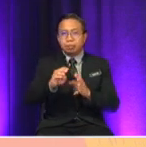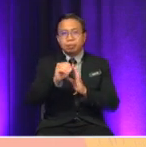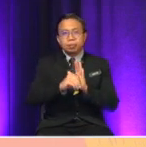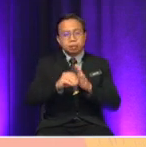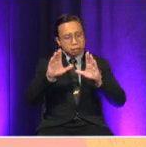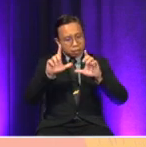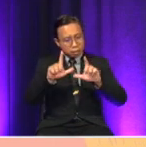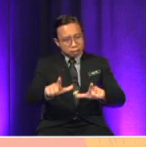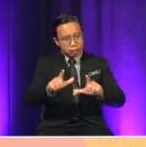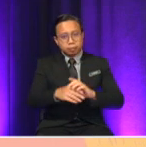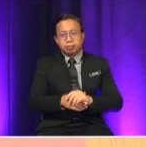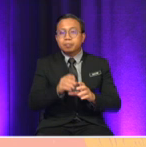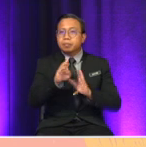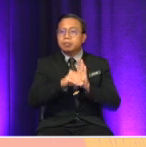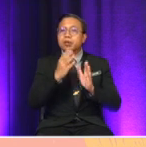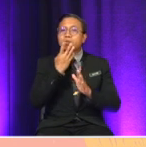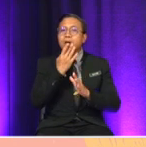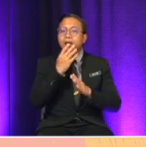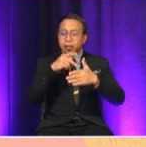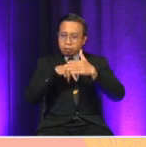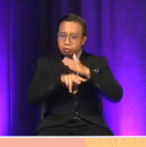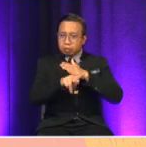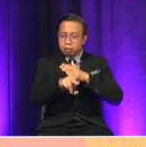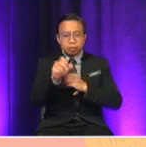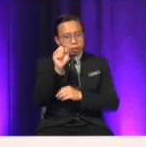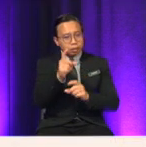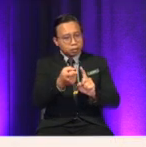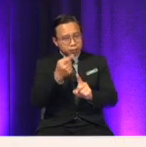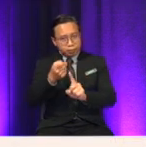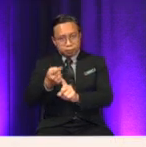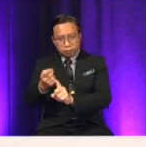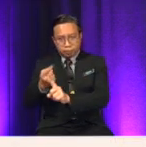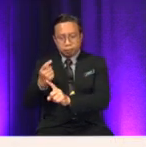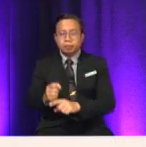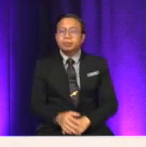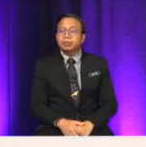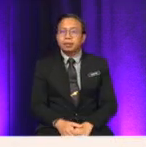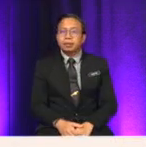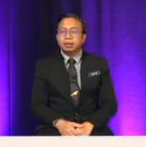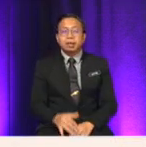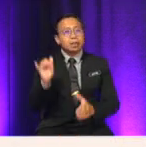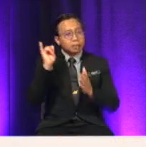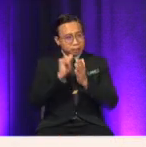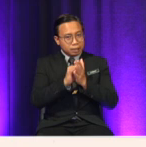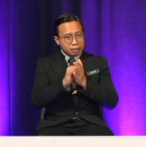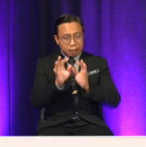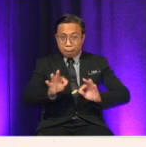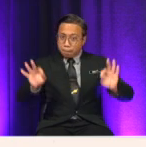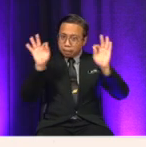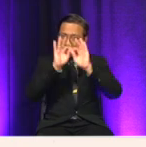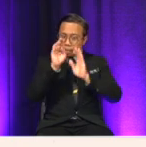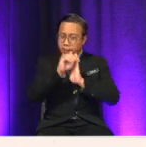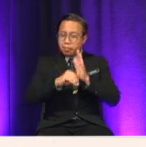mewarna, mencetak dan juga merenjis. Baik, berikut merupakan kepentingan aktiviti